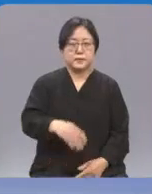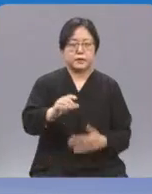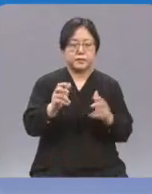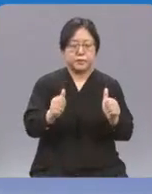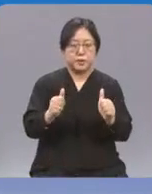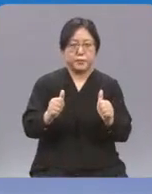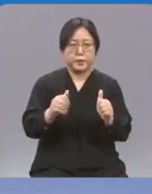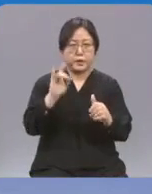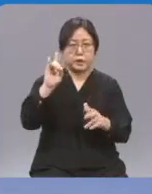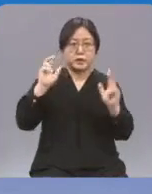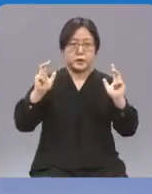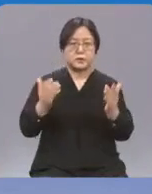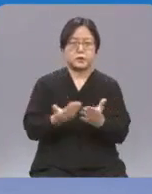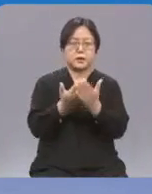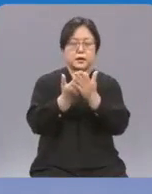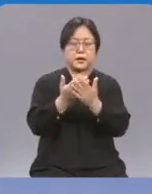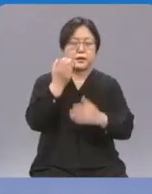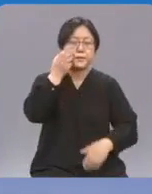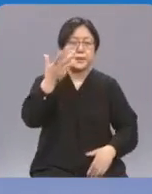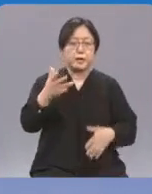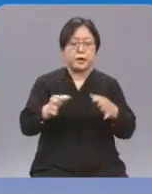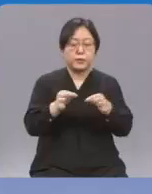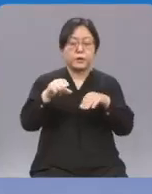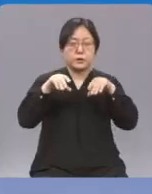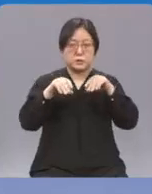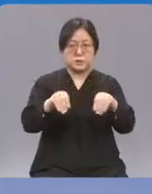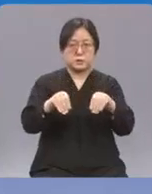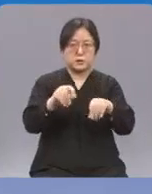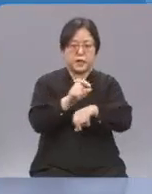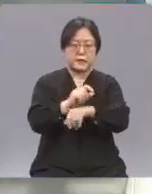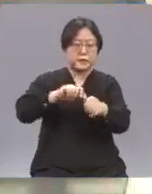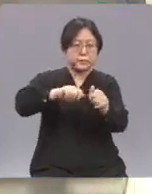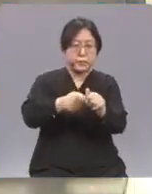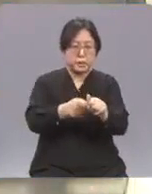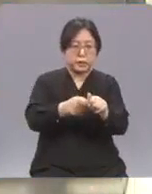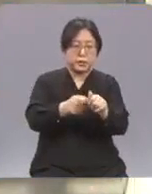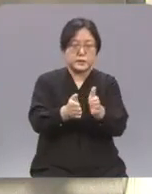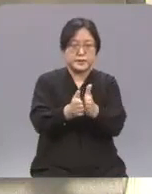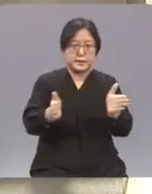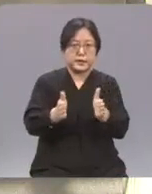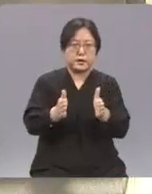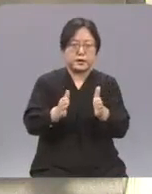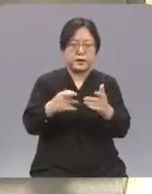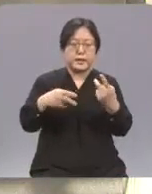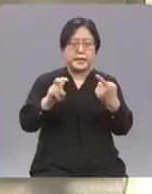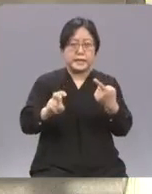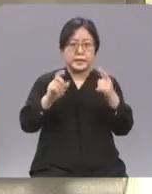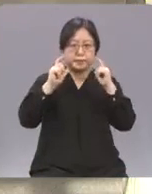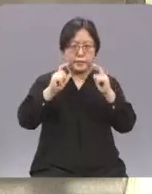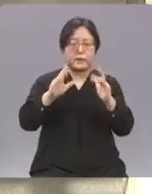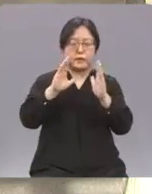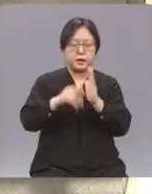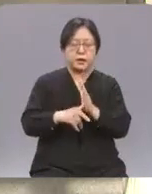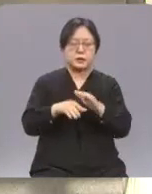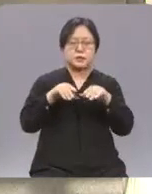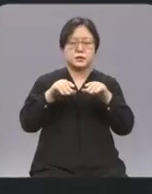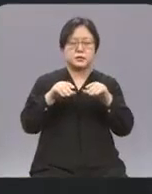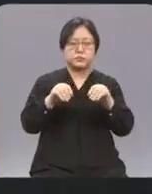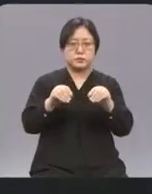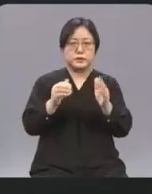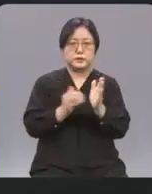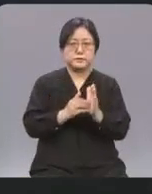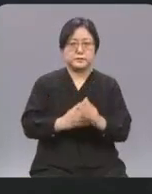법원이 현대산업개발이 받은 8개월 영업정지 행정처분의 효력을 1심 선고 때까지